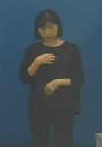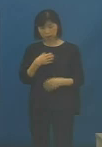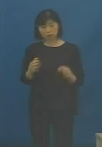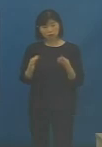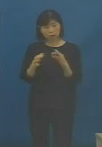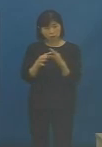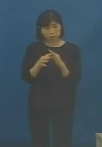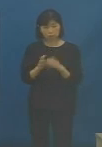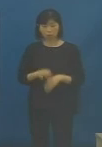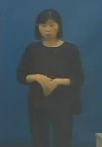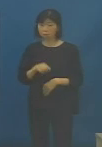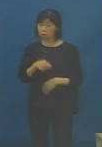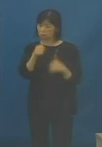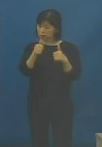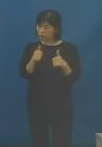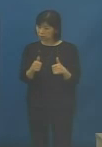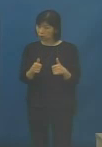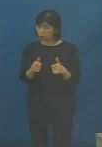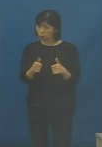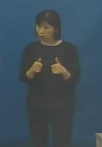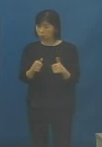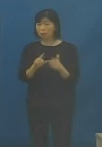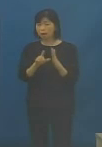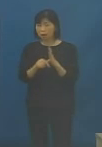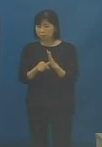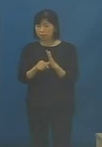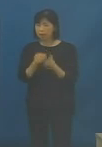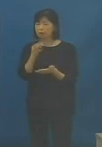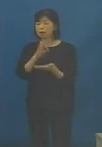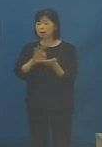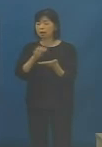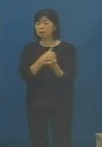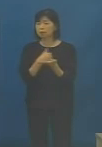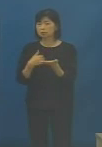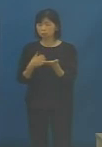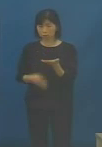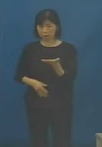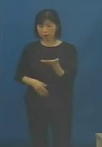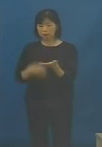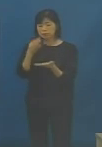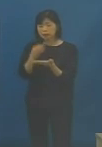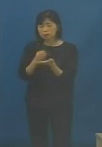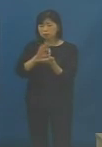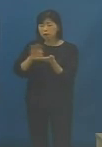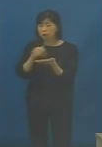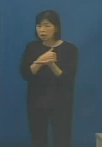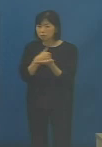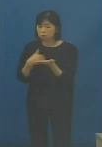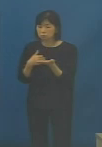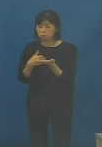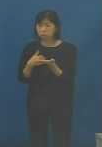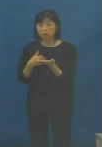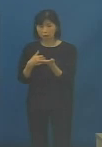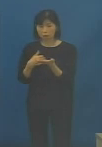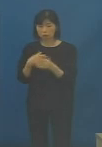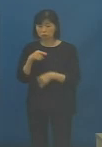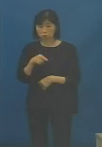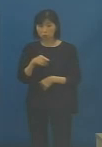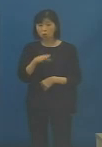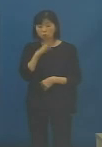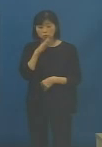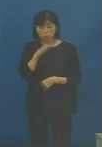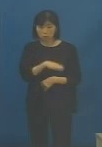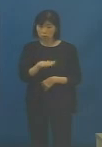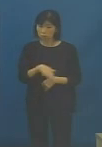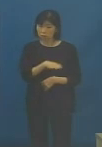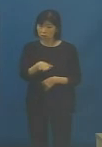買えますよとか、安く手に入りますよとか、でこういうものを本当に青少年に見せていいのかどうかです。で皆